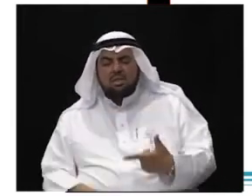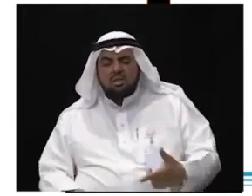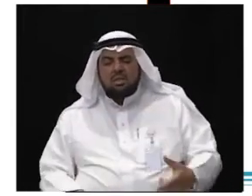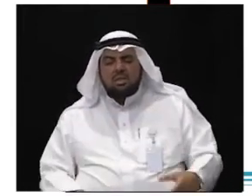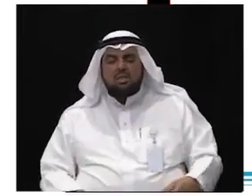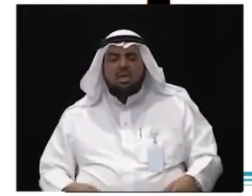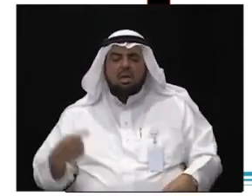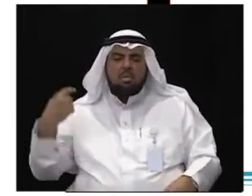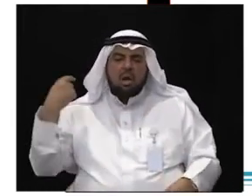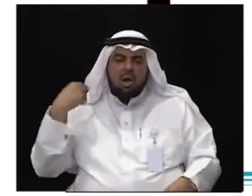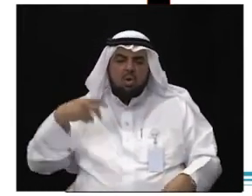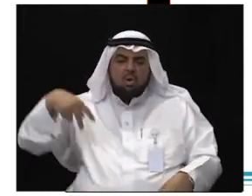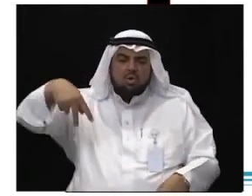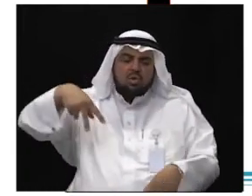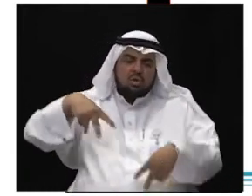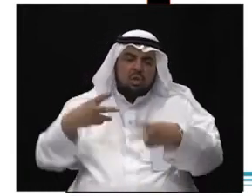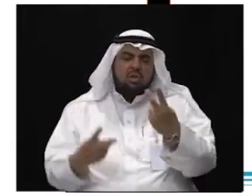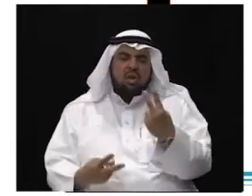ممتاز. الأس